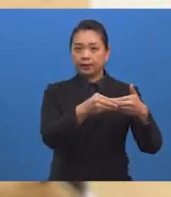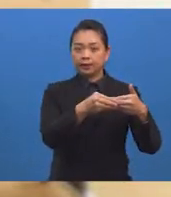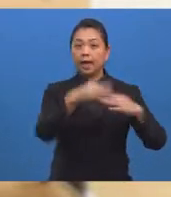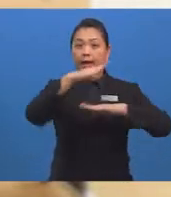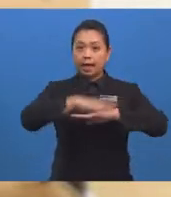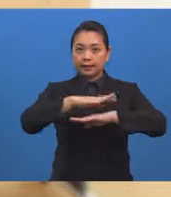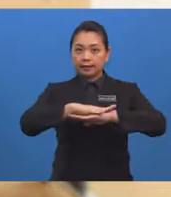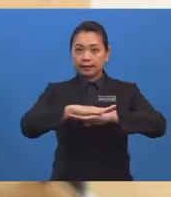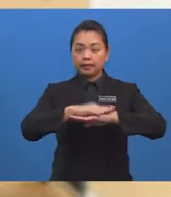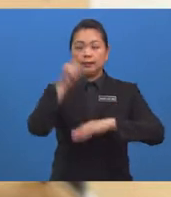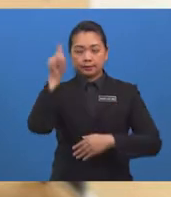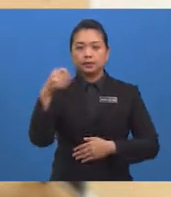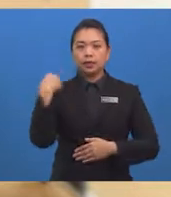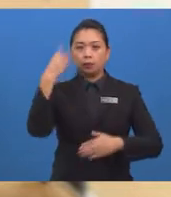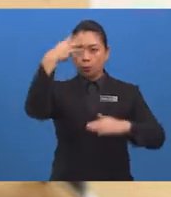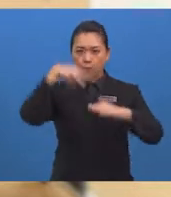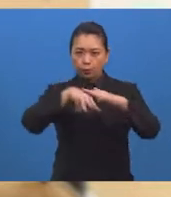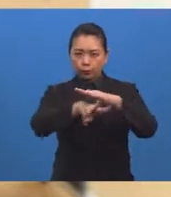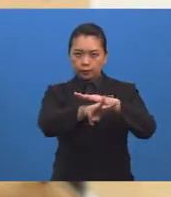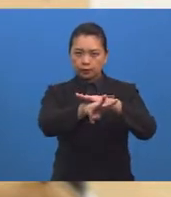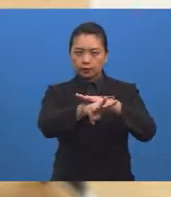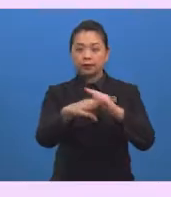wawasan dan hala tuju yang lebih jelas.